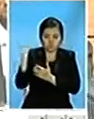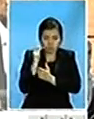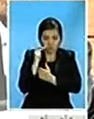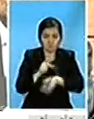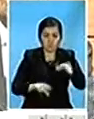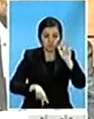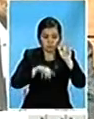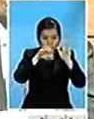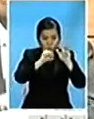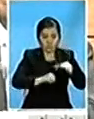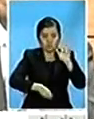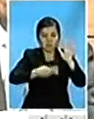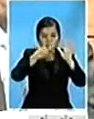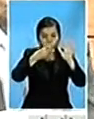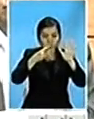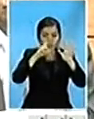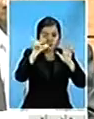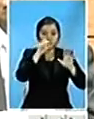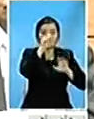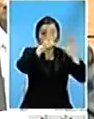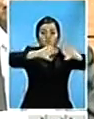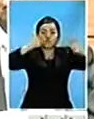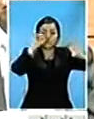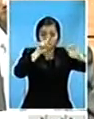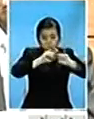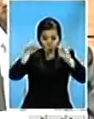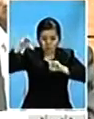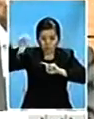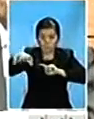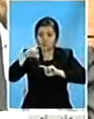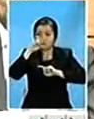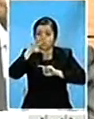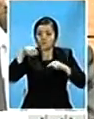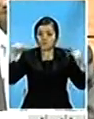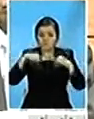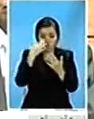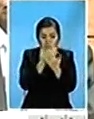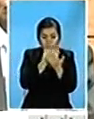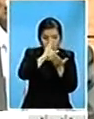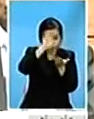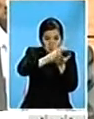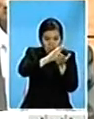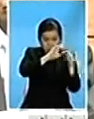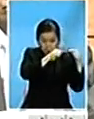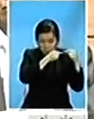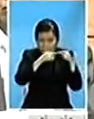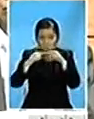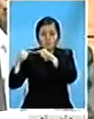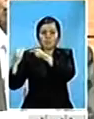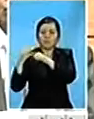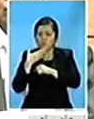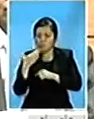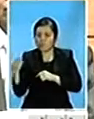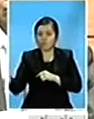านที่รัฐบาลอ้างว่าเป็นงบฉุกเฉินเนี่ยว่าเป็นงบรายจ่ายระยะยาวนี่คือคำพูดของเขาครับเข